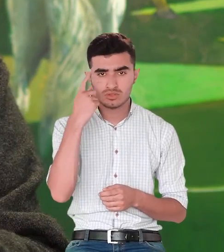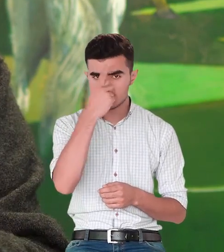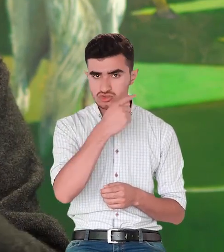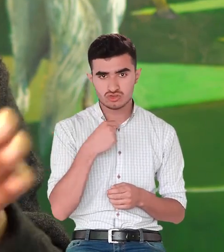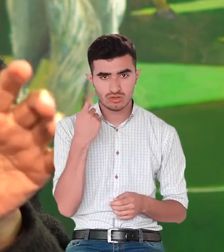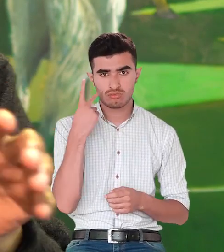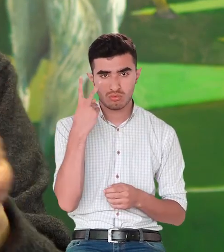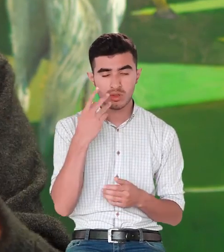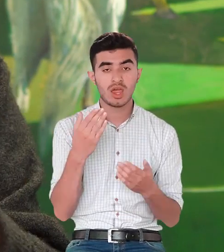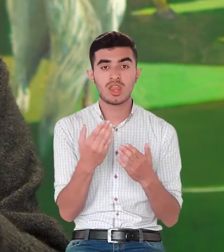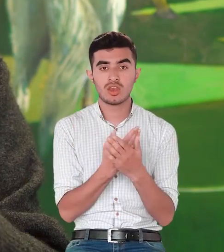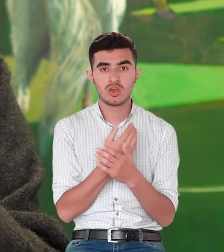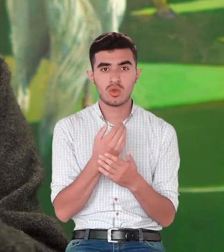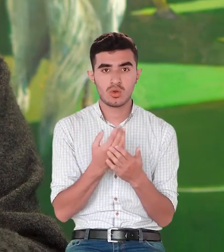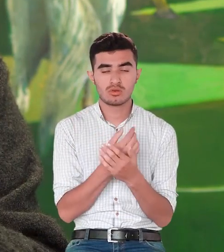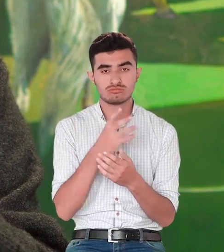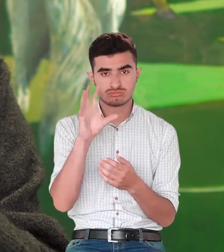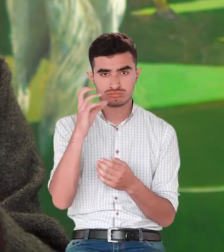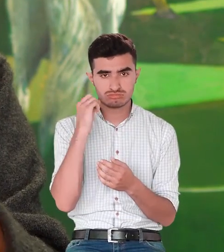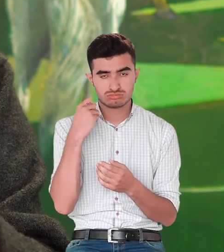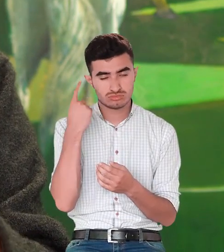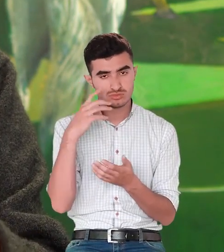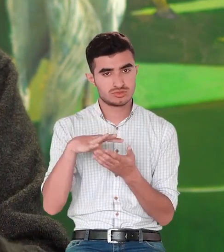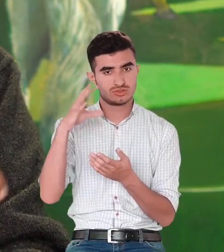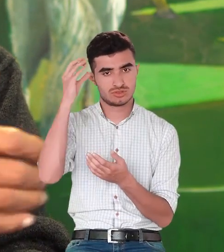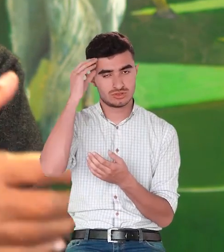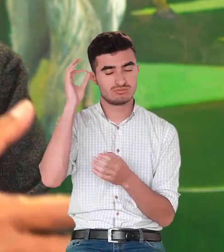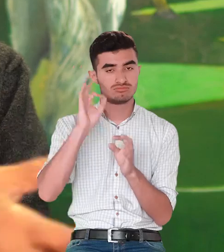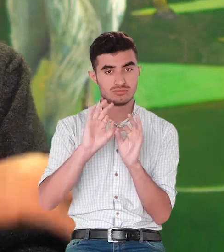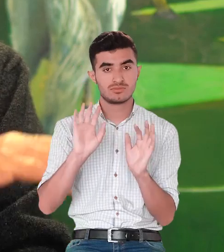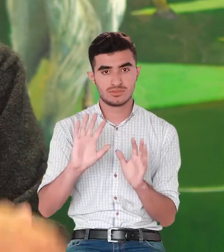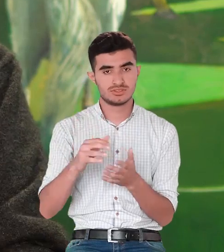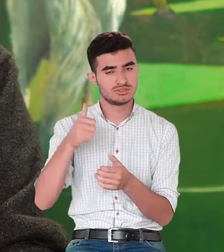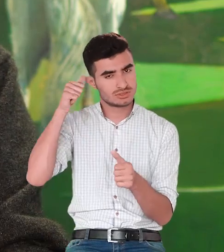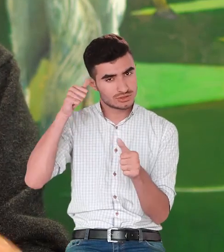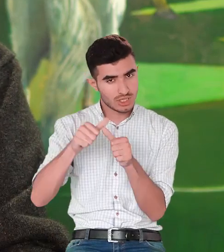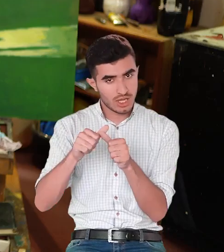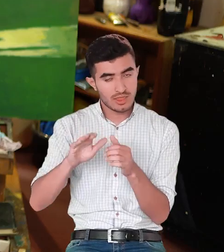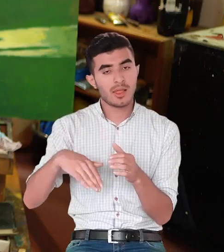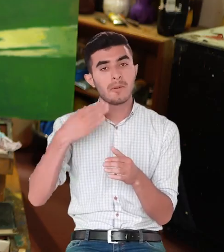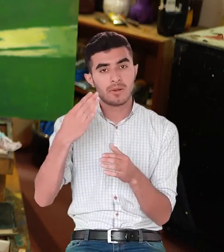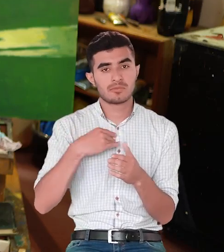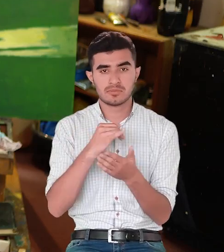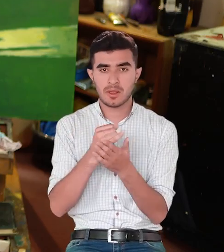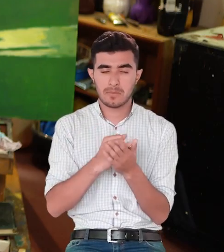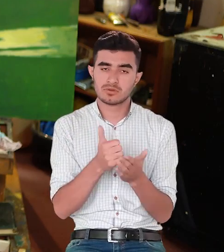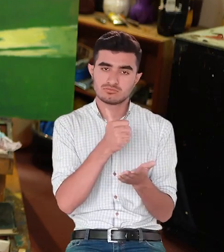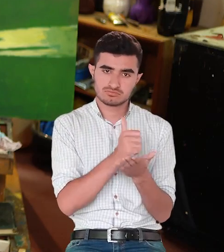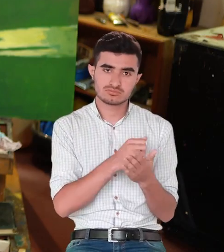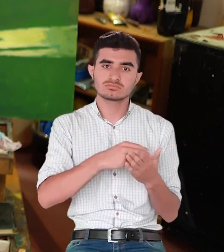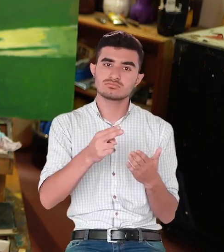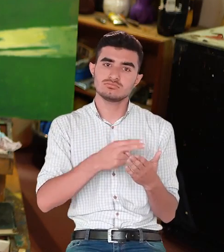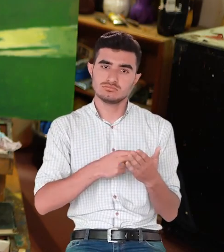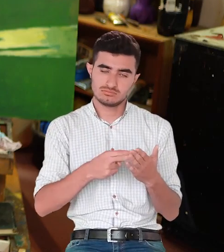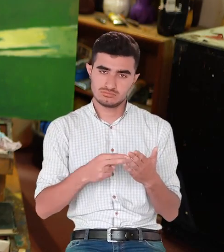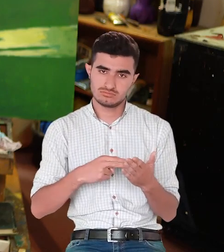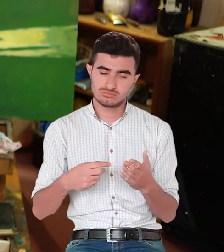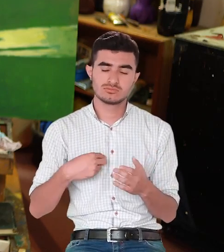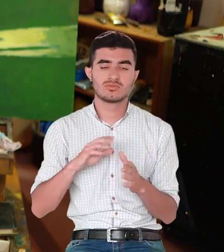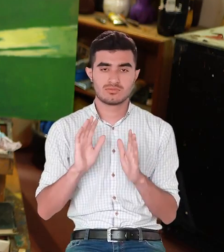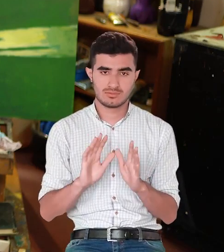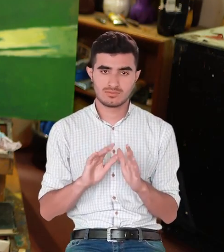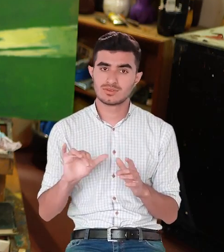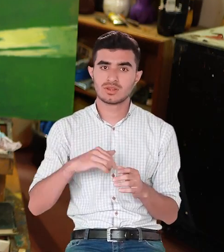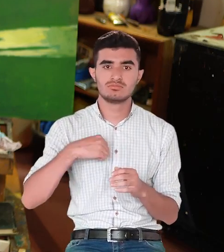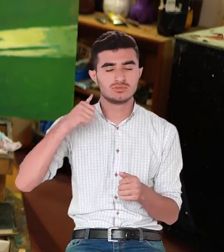ایک ویکیبلری میں جو وہ جمع ہو جاتی ہے, اور پھر اس کے بعد اسے کرتے ہیں. اور یہ جو میں امیجنیشن